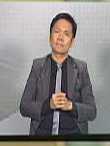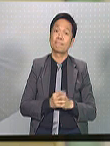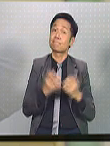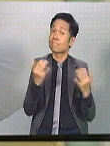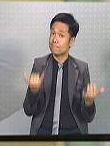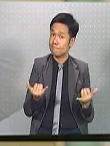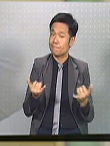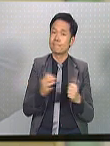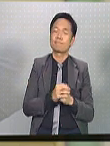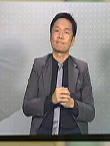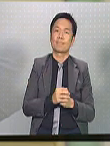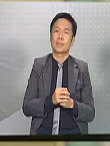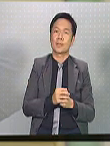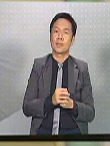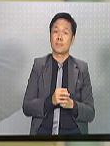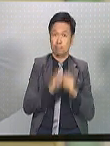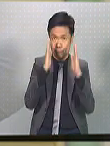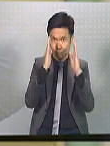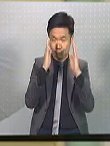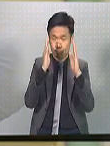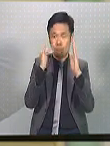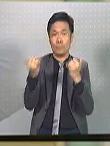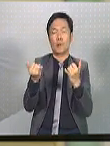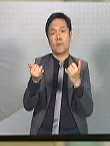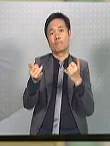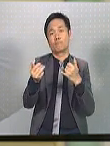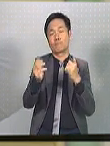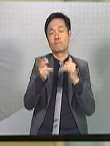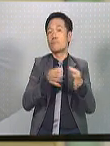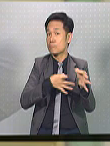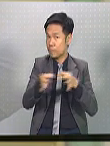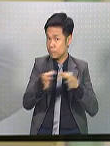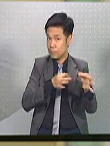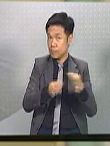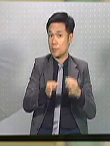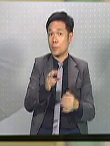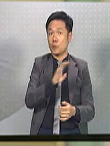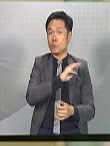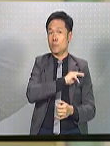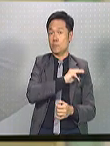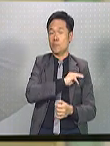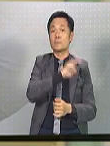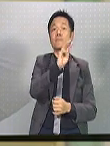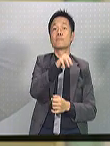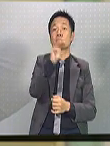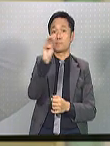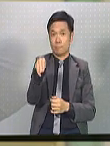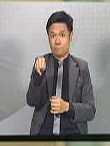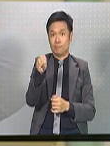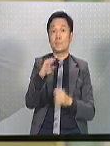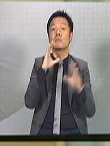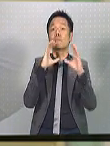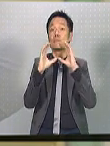mendapat kabar mendengar taklimat daripada PH Kementerian komunikasi dan multimedia